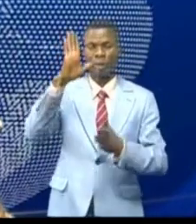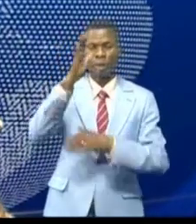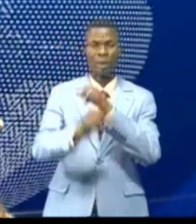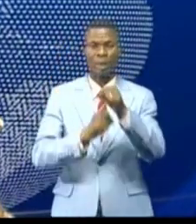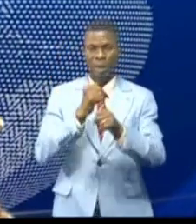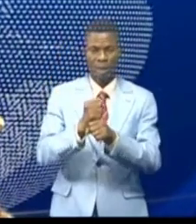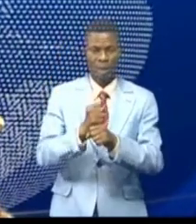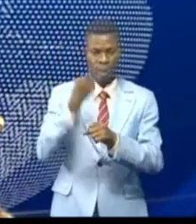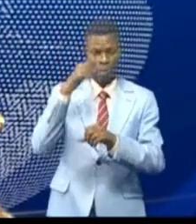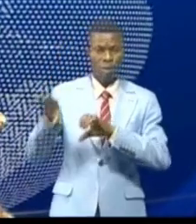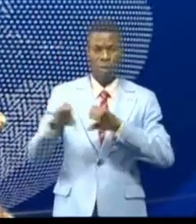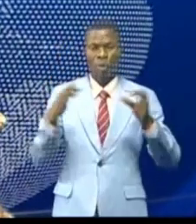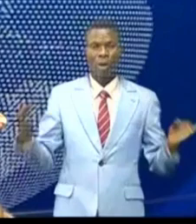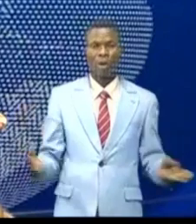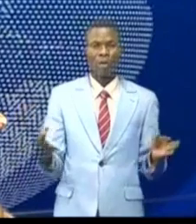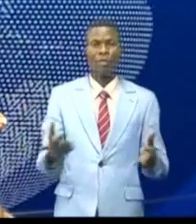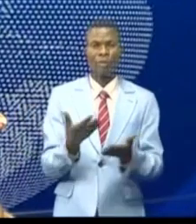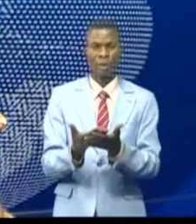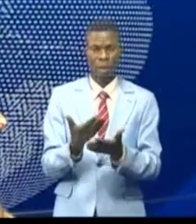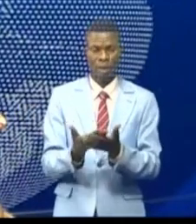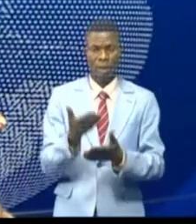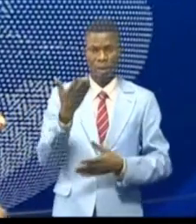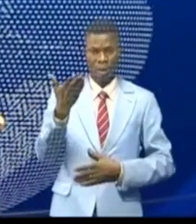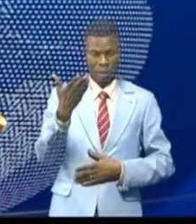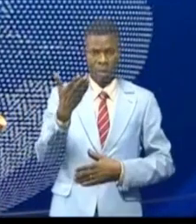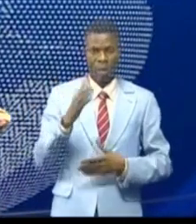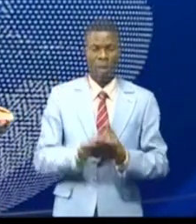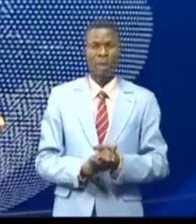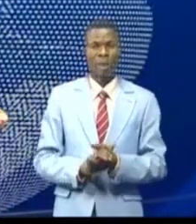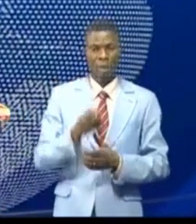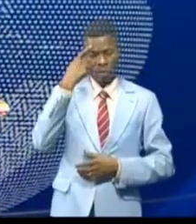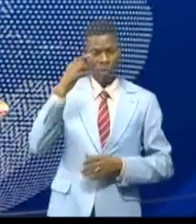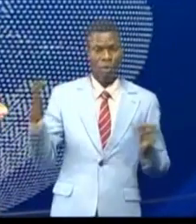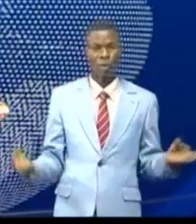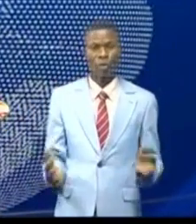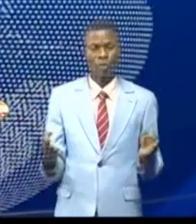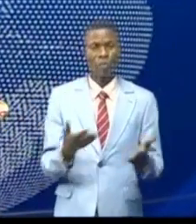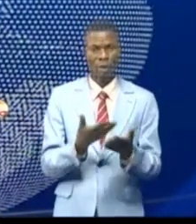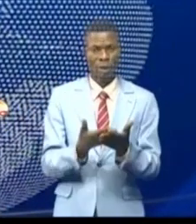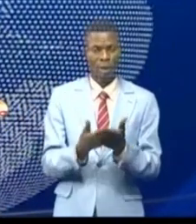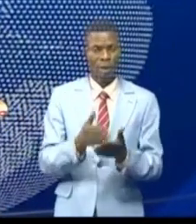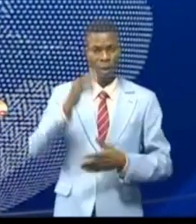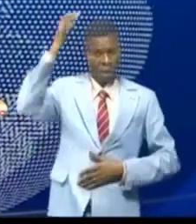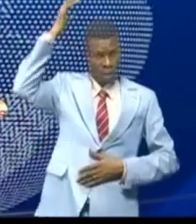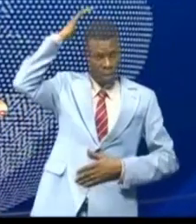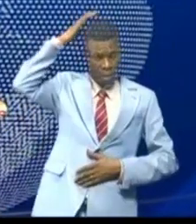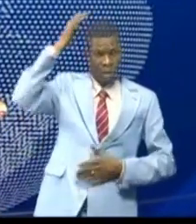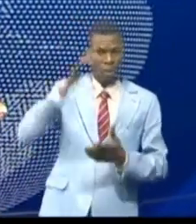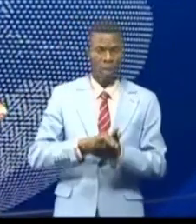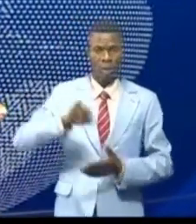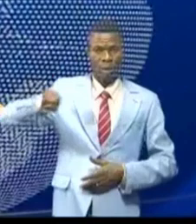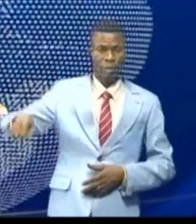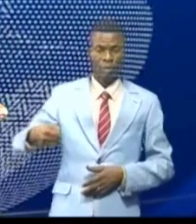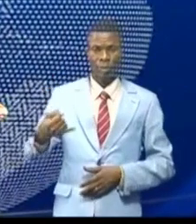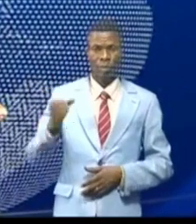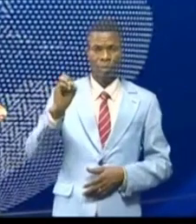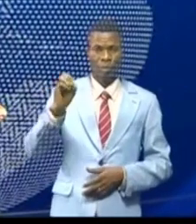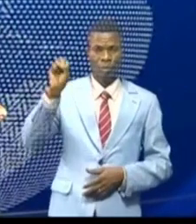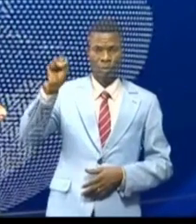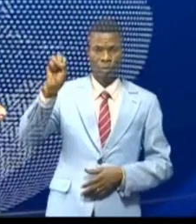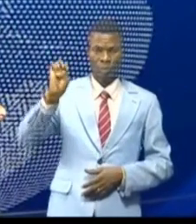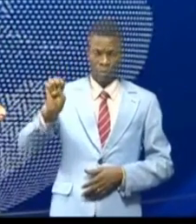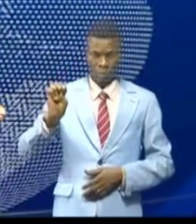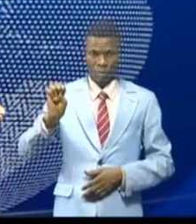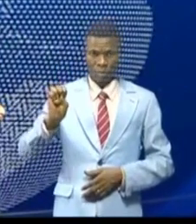Pour la cérémonie de célébration ou pour cette célébration, Mgr José Moko